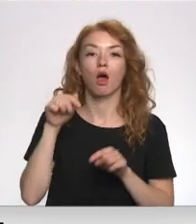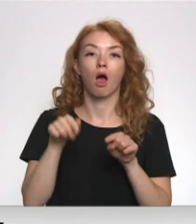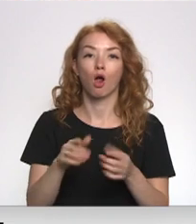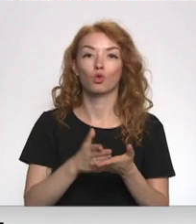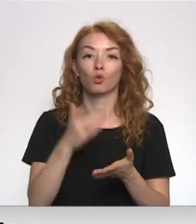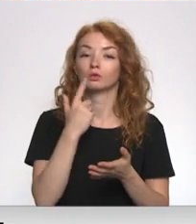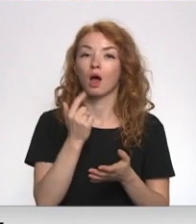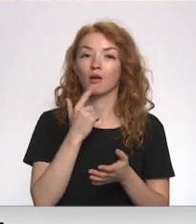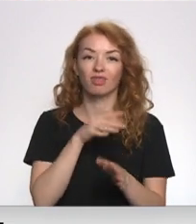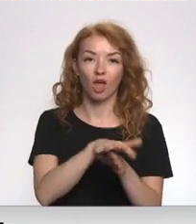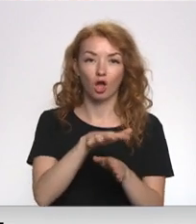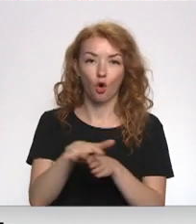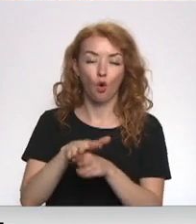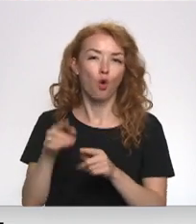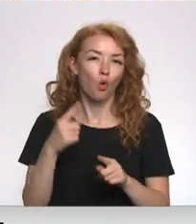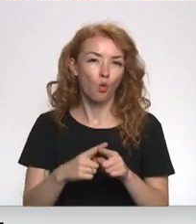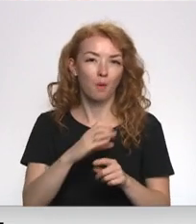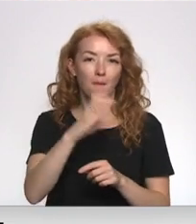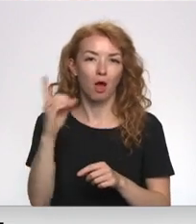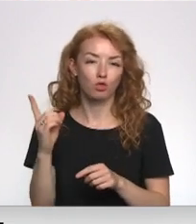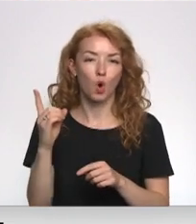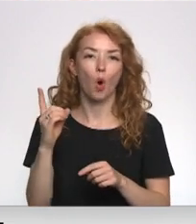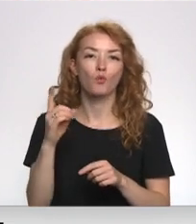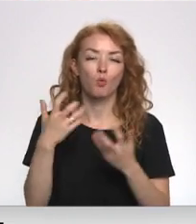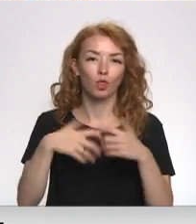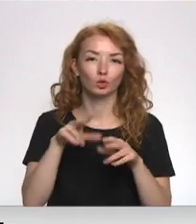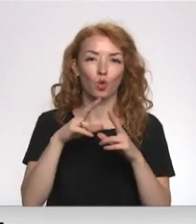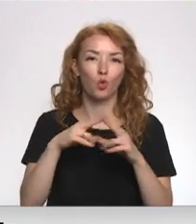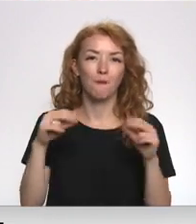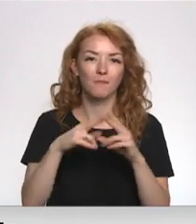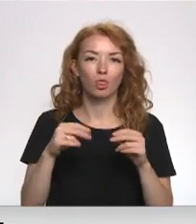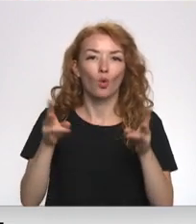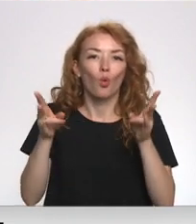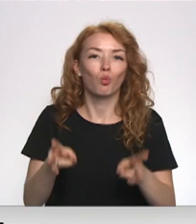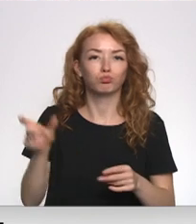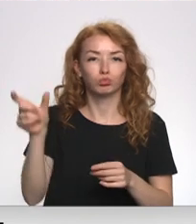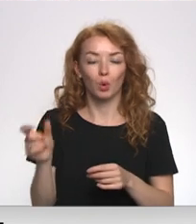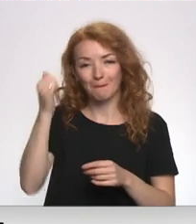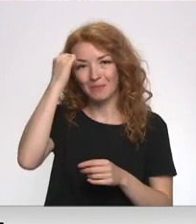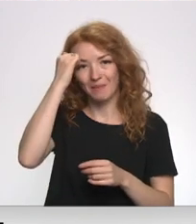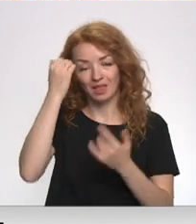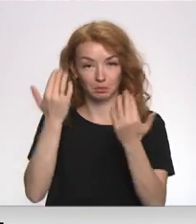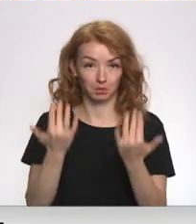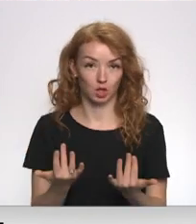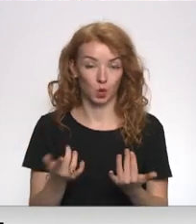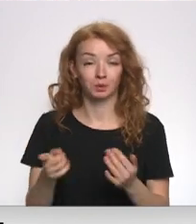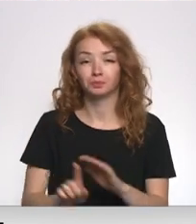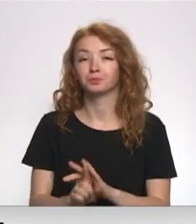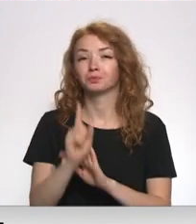notiek sarkanā terora un padomju politisko nometņu upuru. Piemiņai veltīts pasākums tā pirms sākuma meklējam